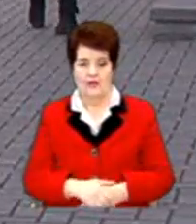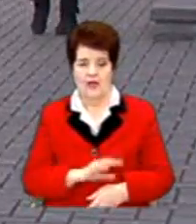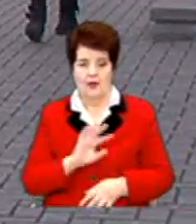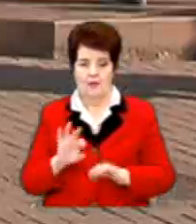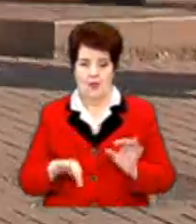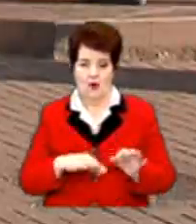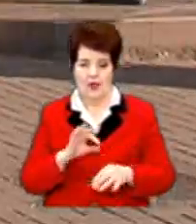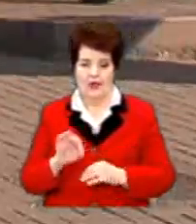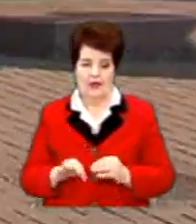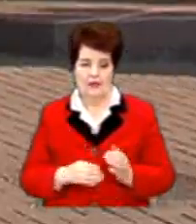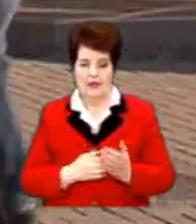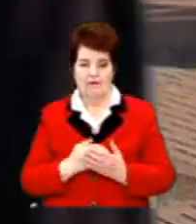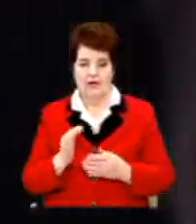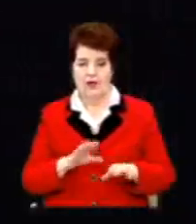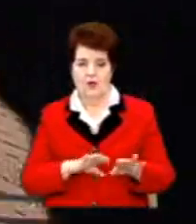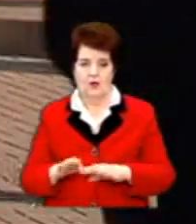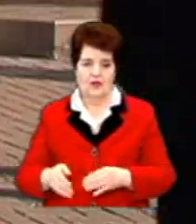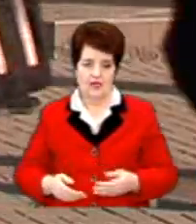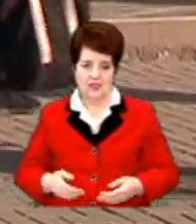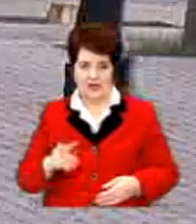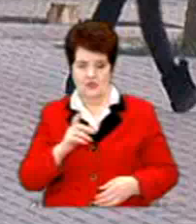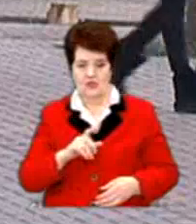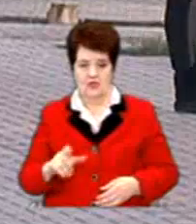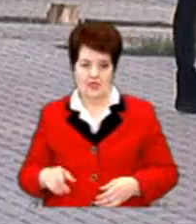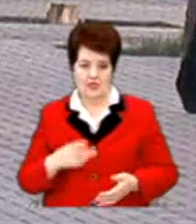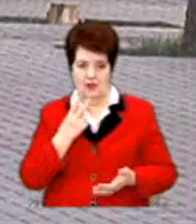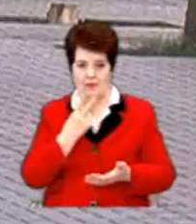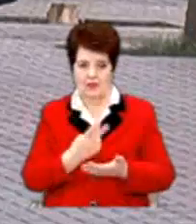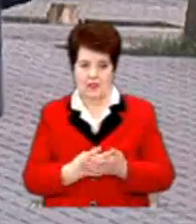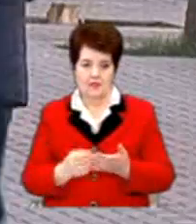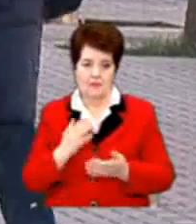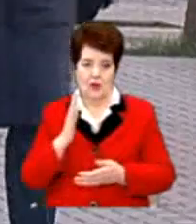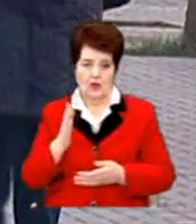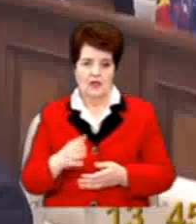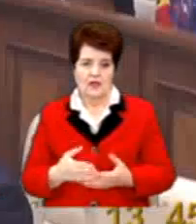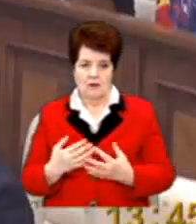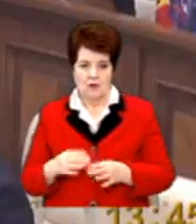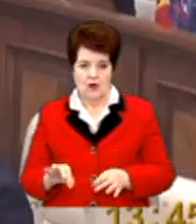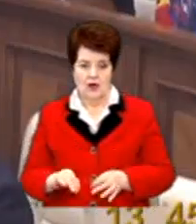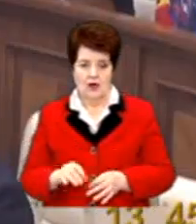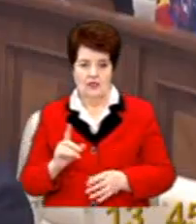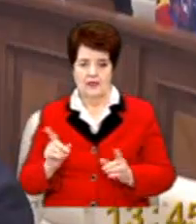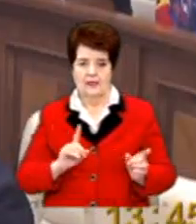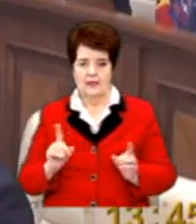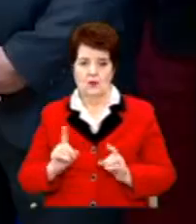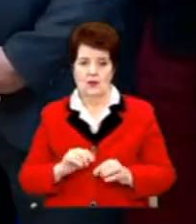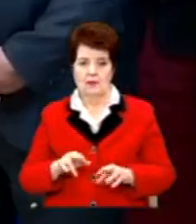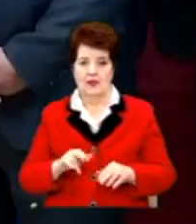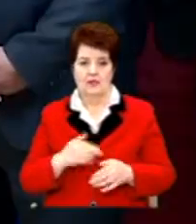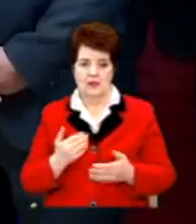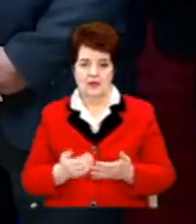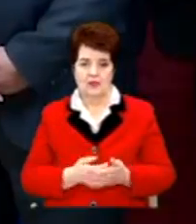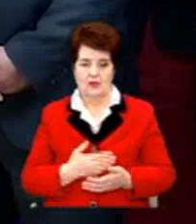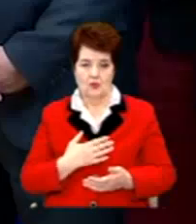Proiectele menite să ridice nivelul de trai al cetățenilor vor reprezenta prioritatea democraților în noua sesiune parlamentară. Pentru